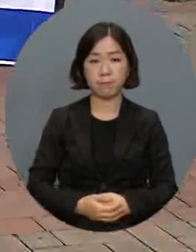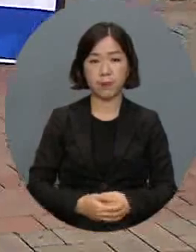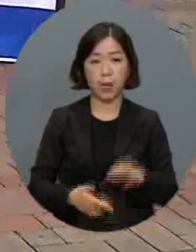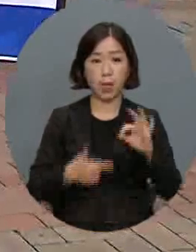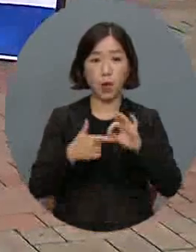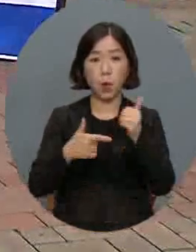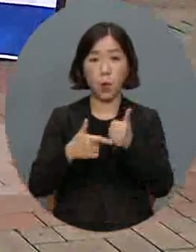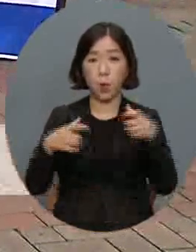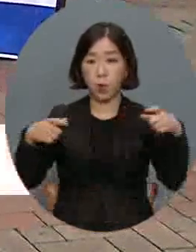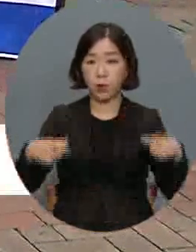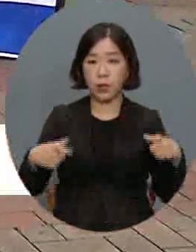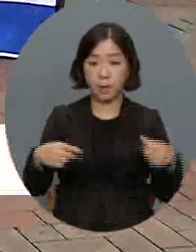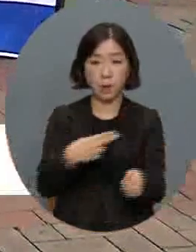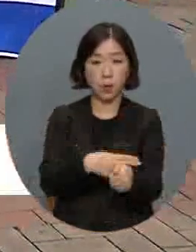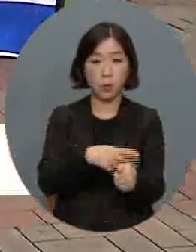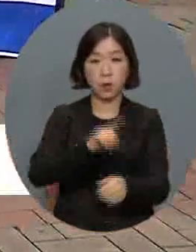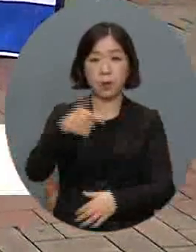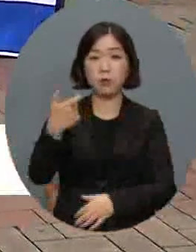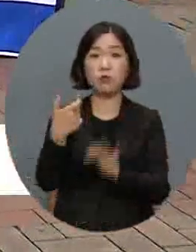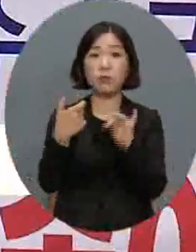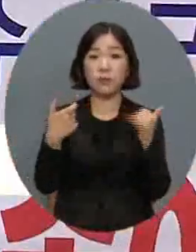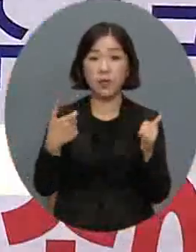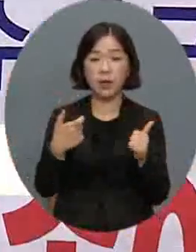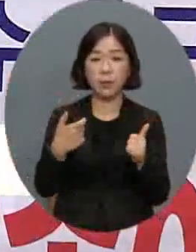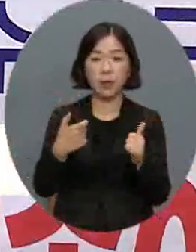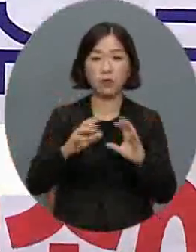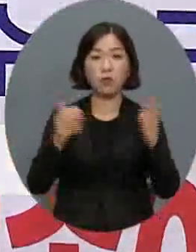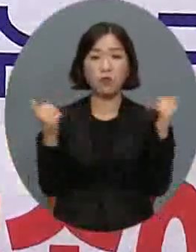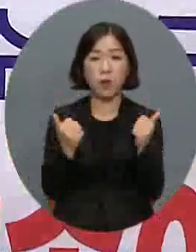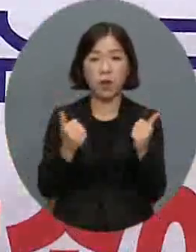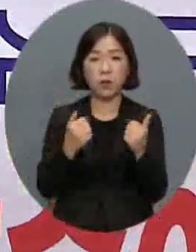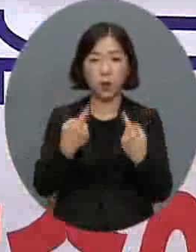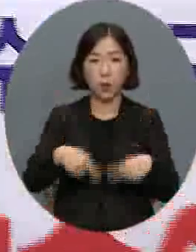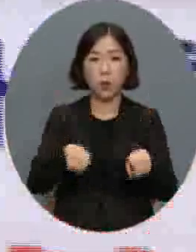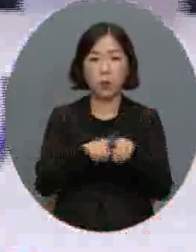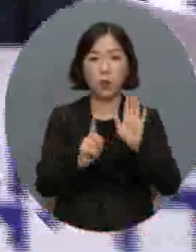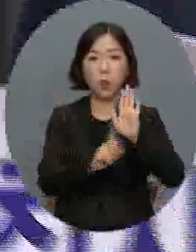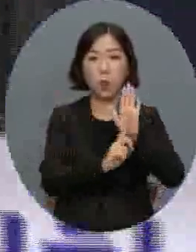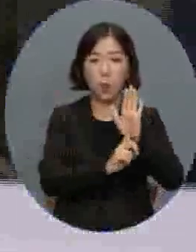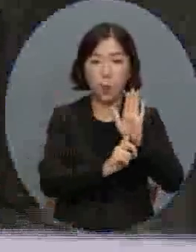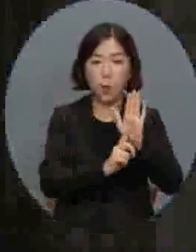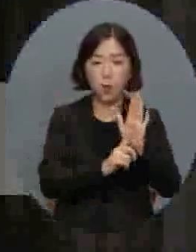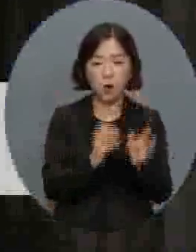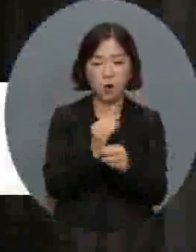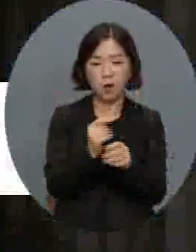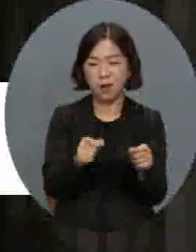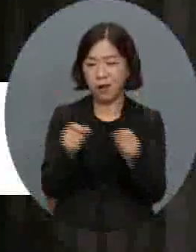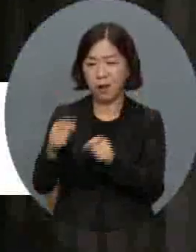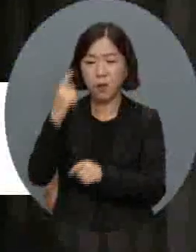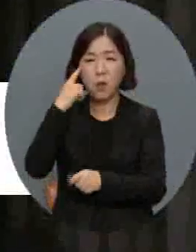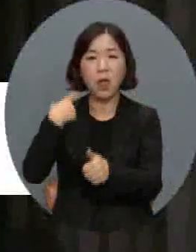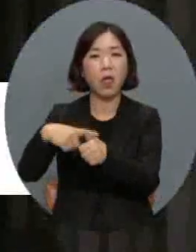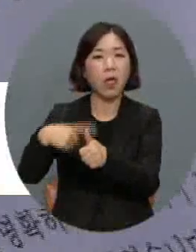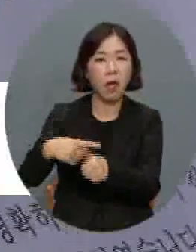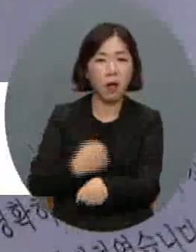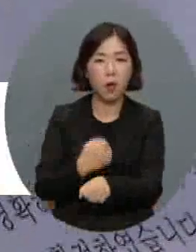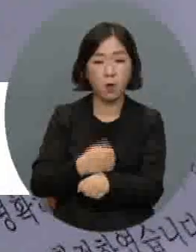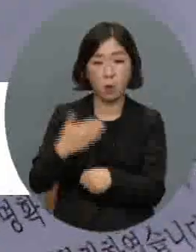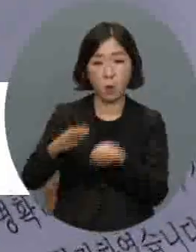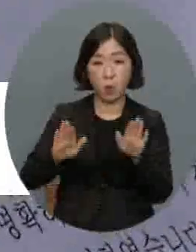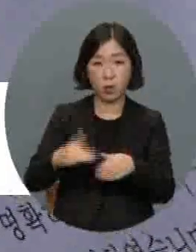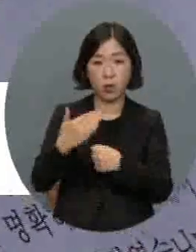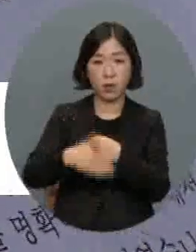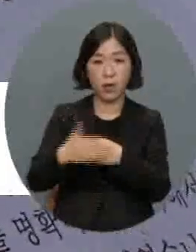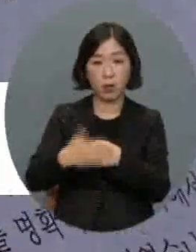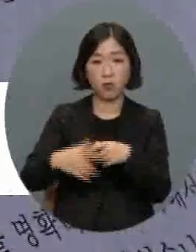영호남의 전 현직 교수 160명이 국회에서 공동 성명을 내고 경선 연기를 비판한 데 이어 오늘은 민주당 대구 지역